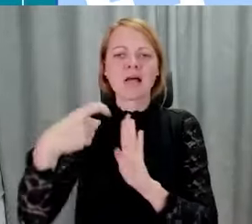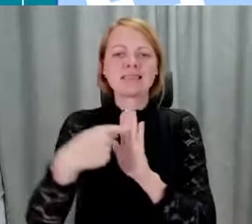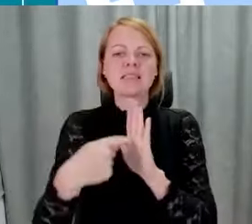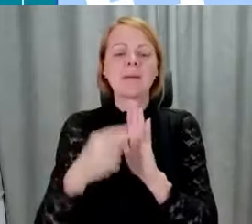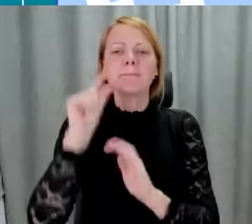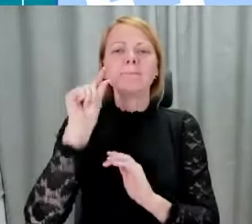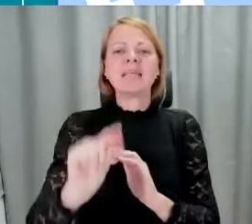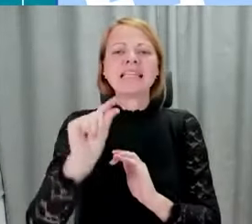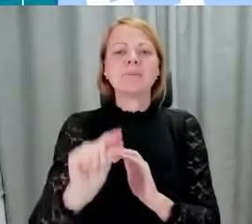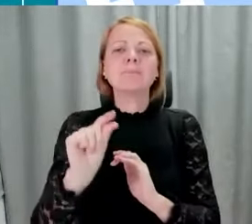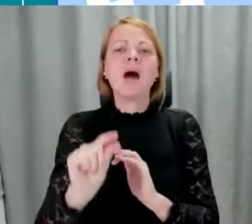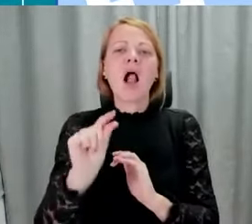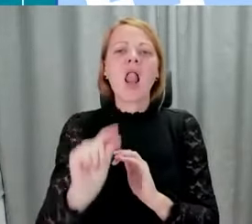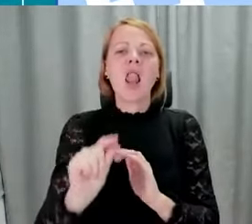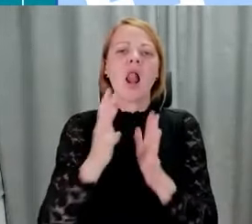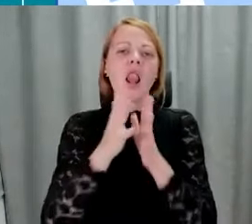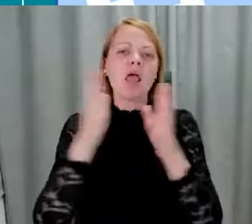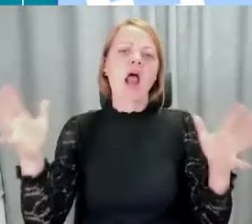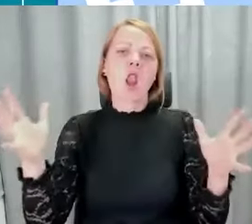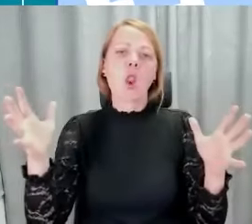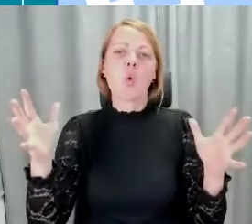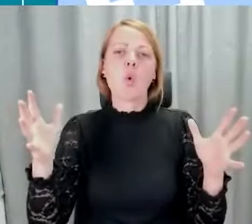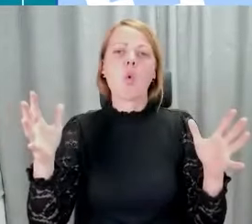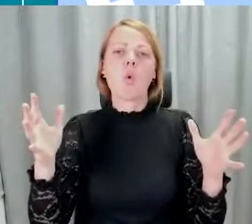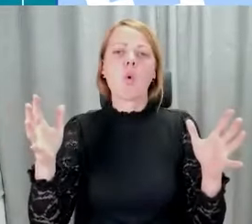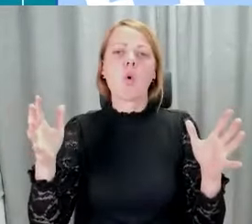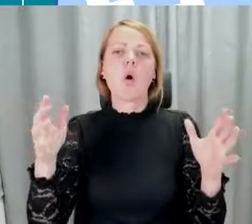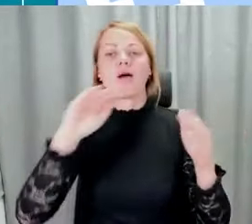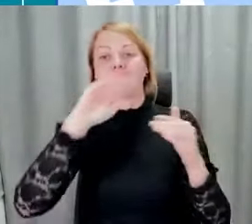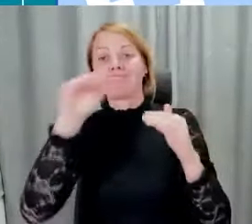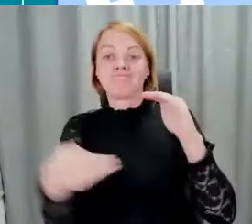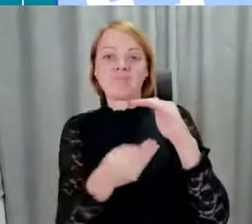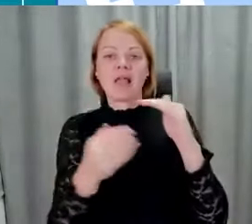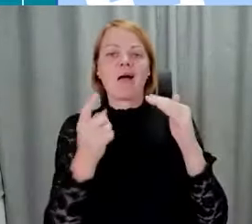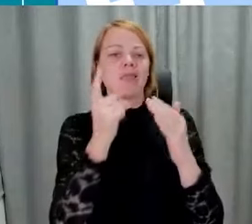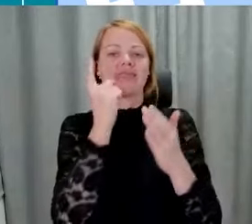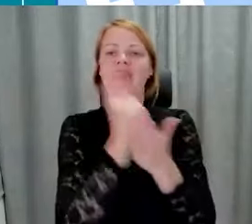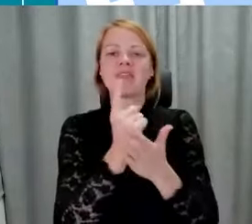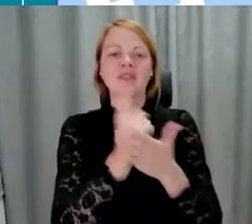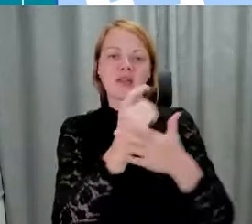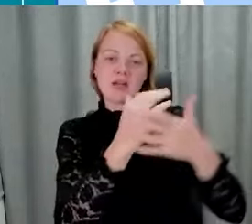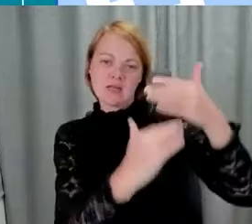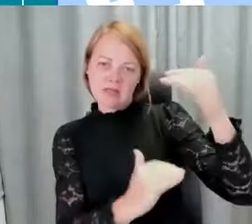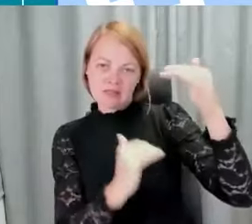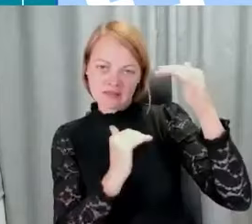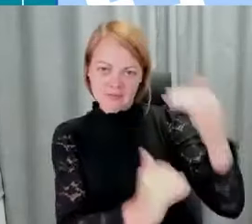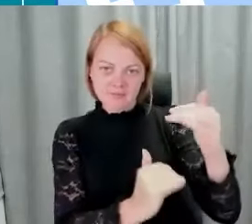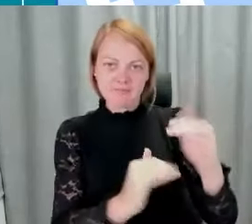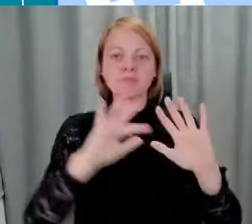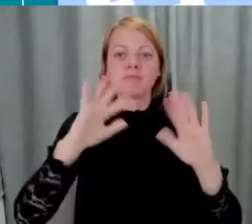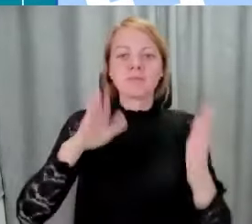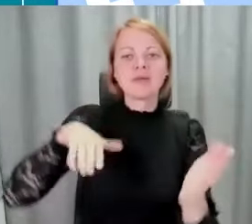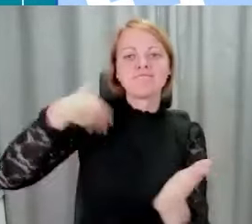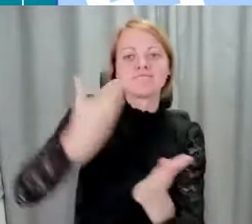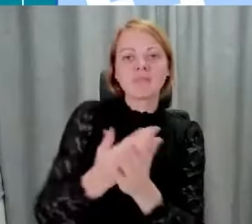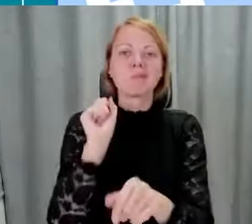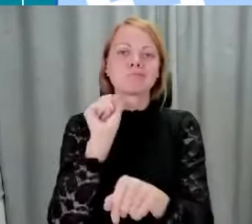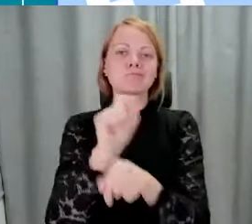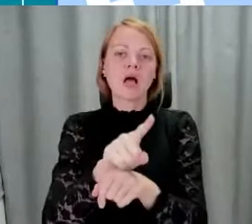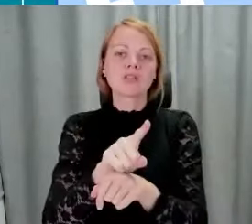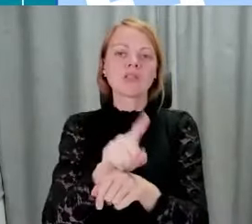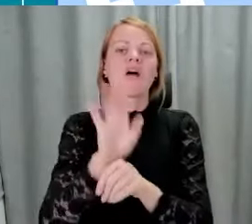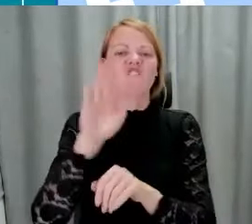jebkurus lielumus, zem kā nedrīkst. Bet būvniecības ierosinātājs, ja pasūtītājs, ja mēr var darīt